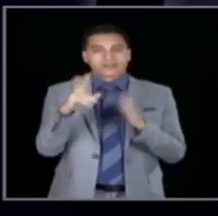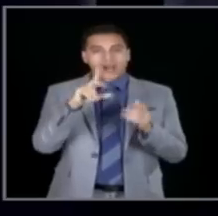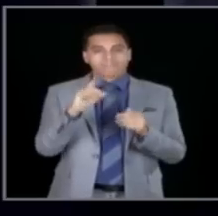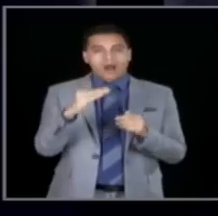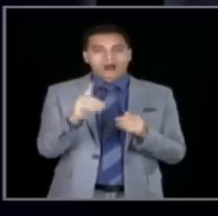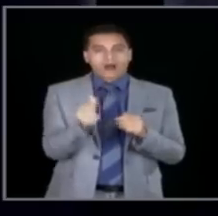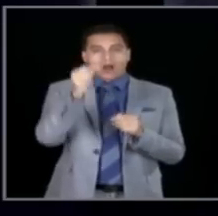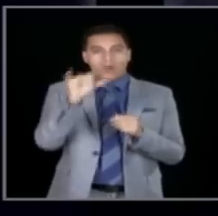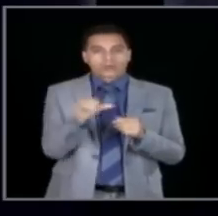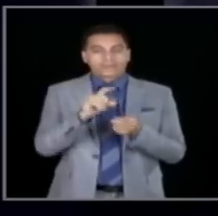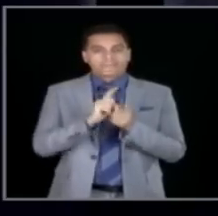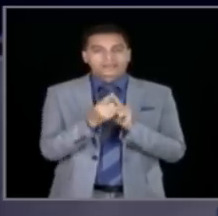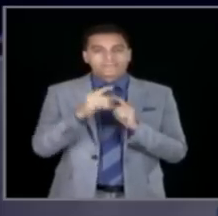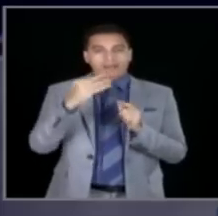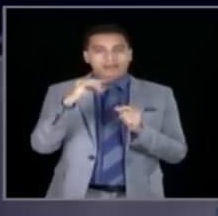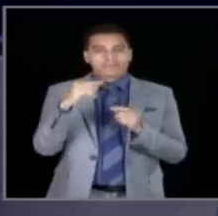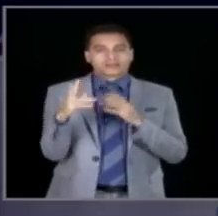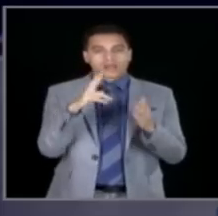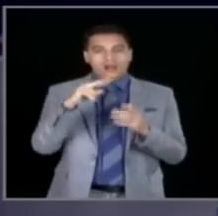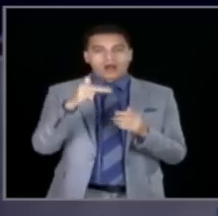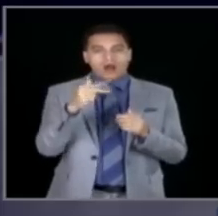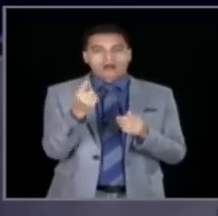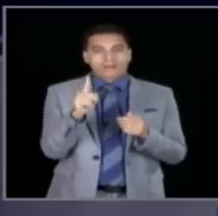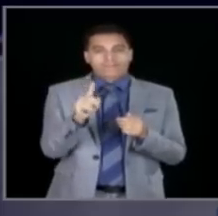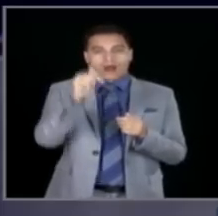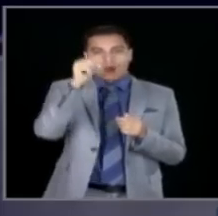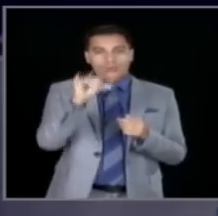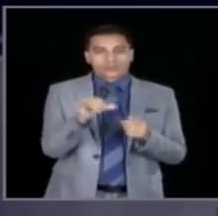مكان محمد الغرباوي. الاتنين المتجوزين